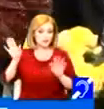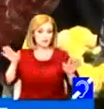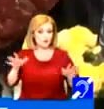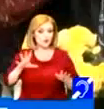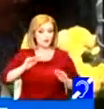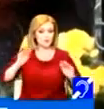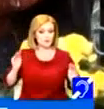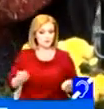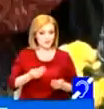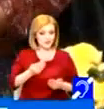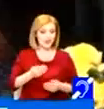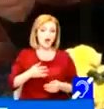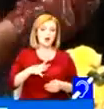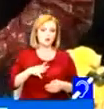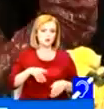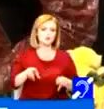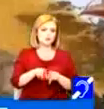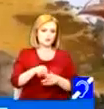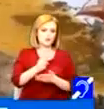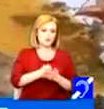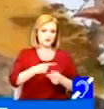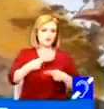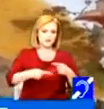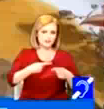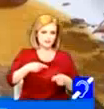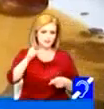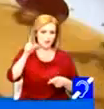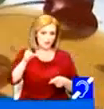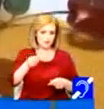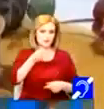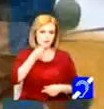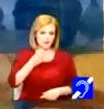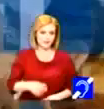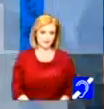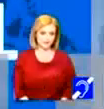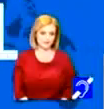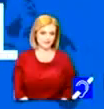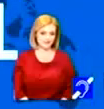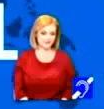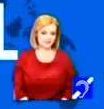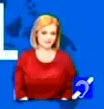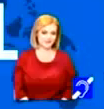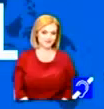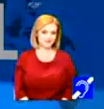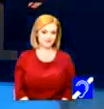bucate alese. Cum a arătat Paștele Blajinilor în cimitirul romelor din Soroca, vedeți în Telejurnal.